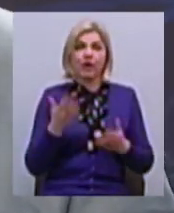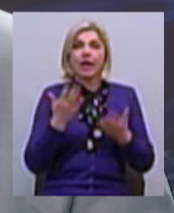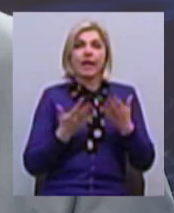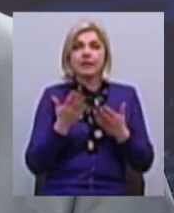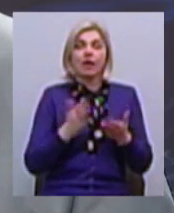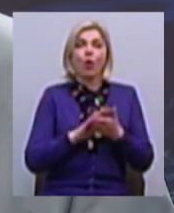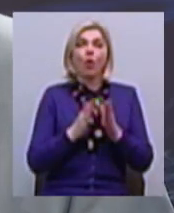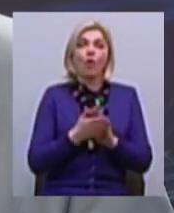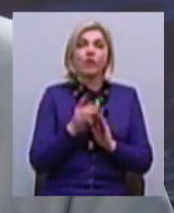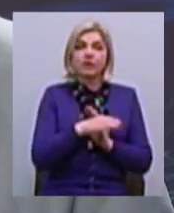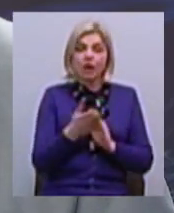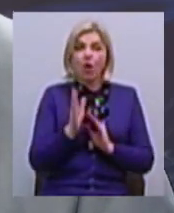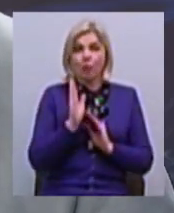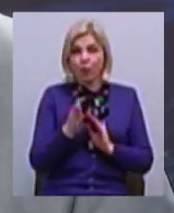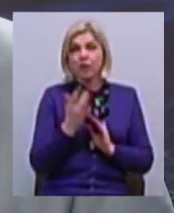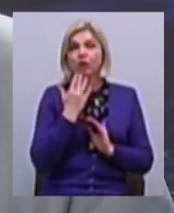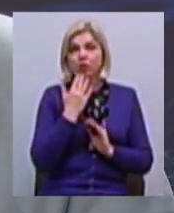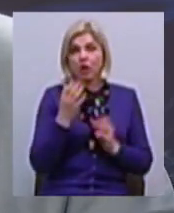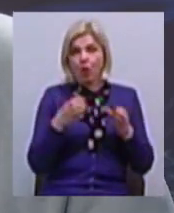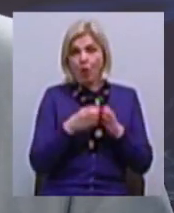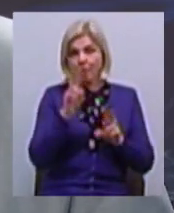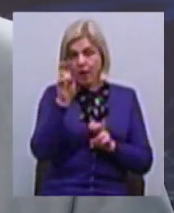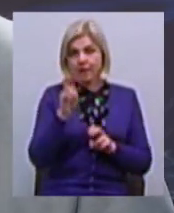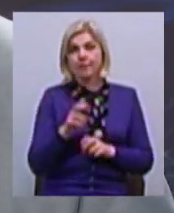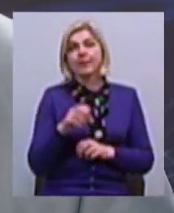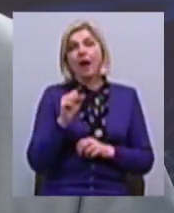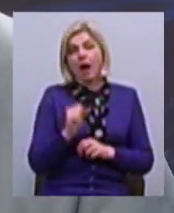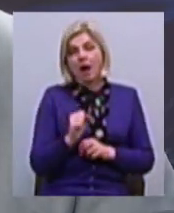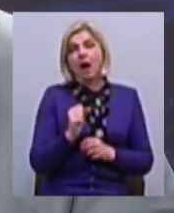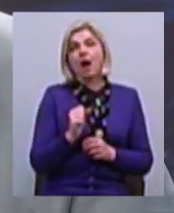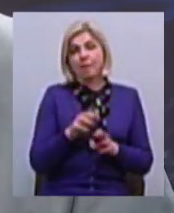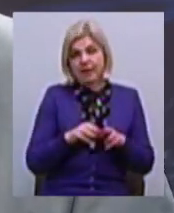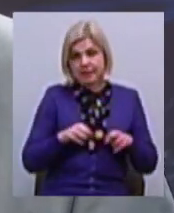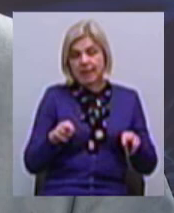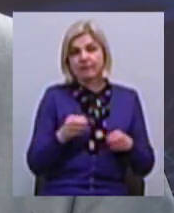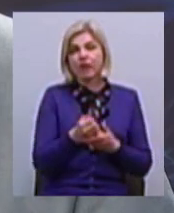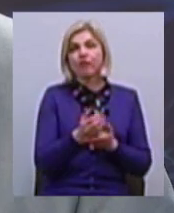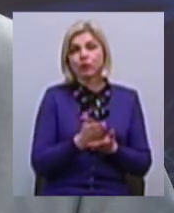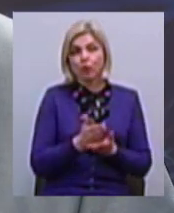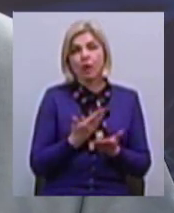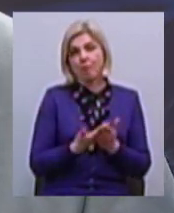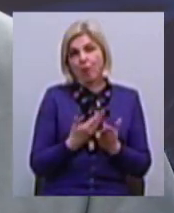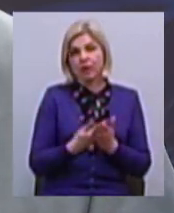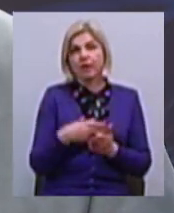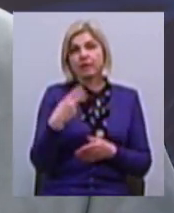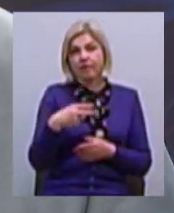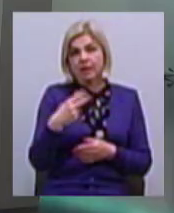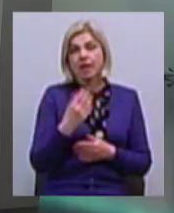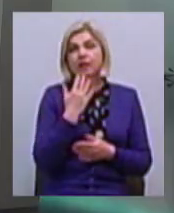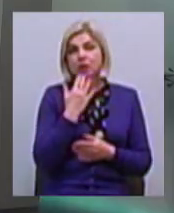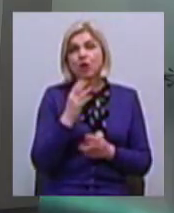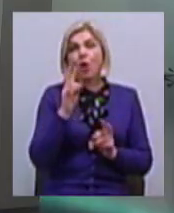наприклад, якась іноземна компанія, а за інформацією Міністерства інфраструктури, там понад 20 іноземних компаній,